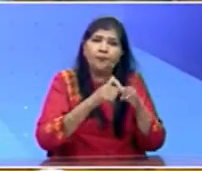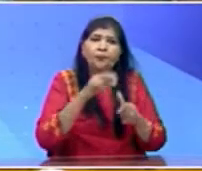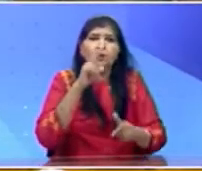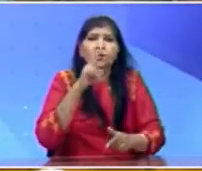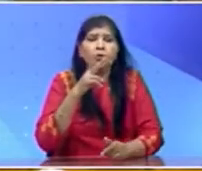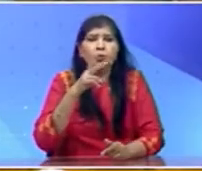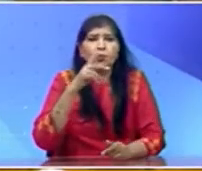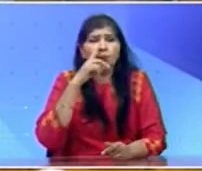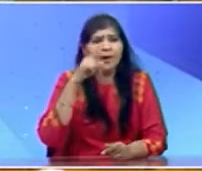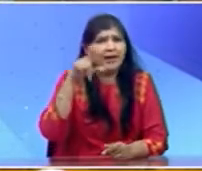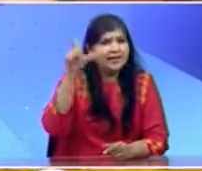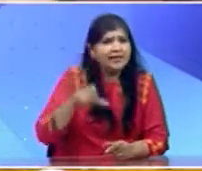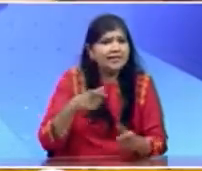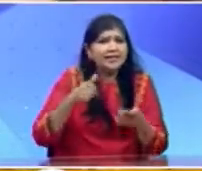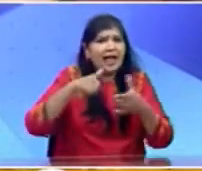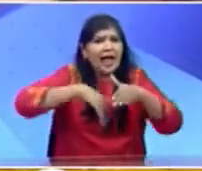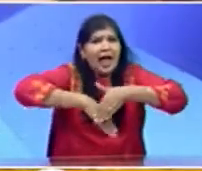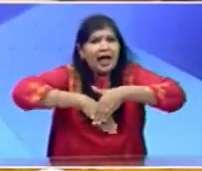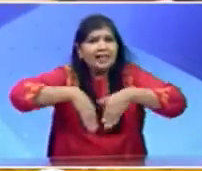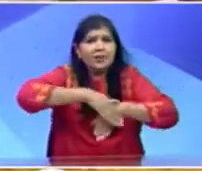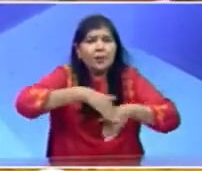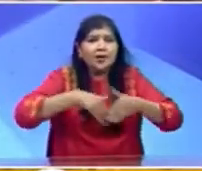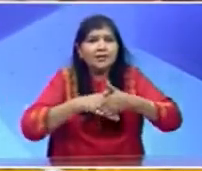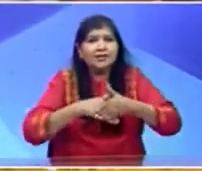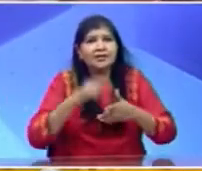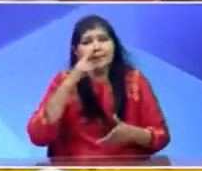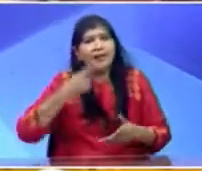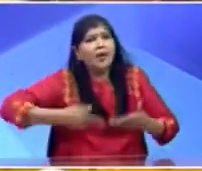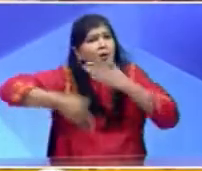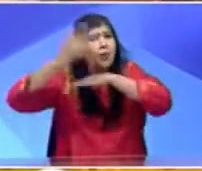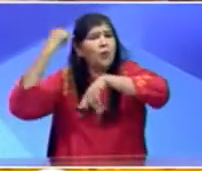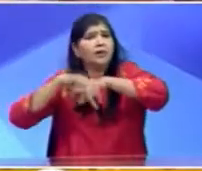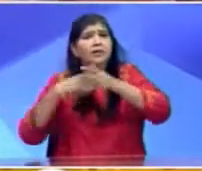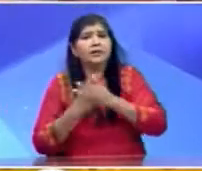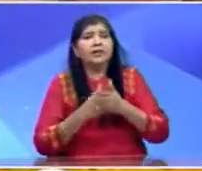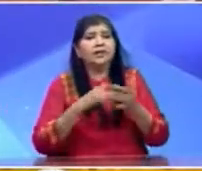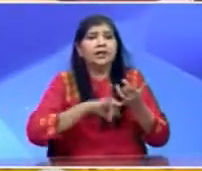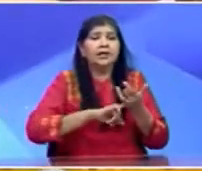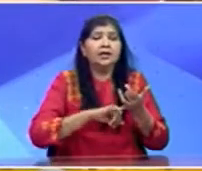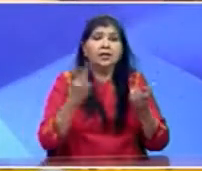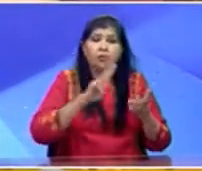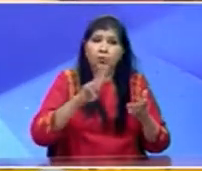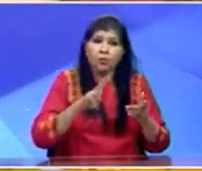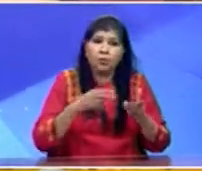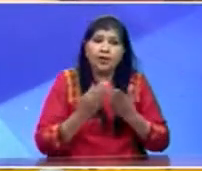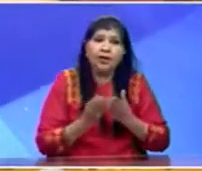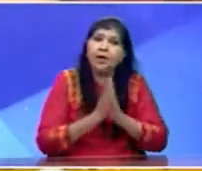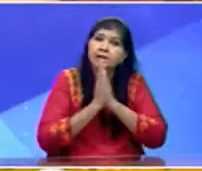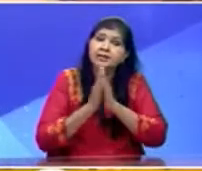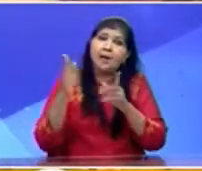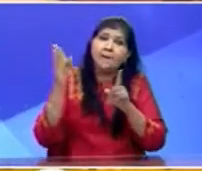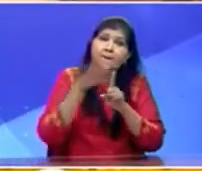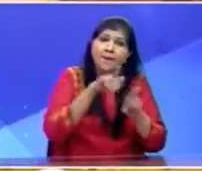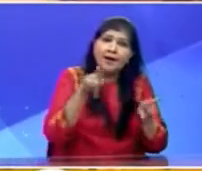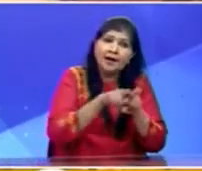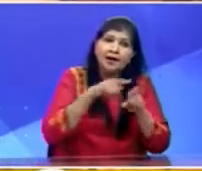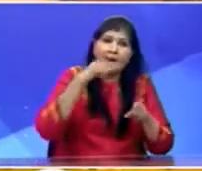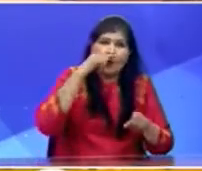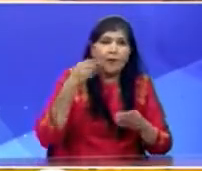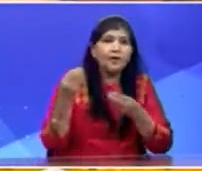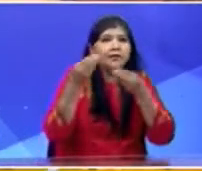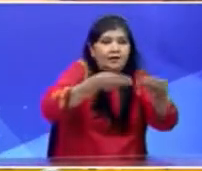महिला नायिकाओं समक्का और सरलम्मा के सम्मान में मनाया जाता है। ये तेलंगाना ही